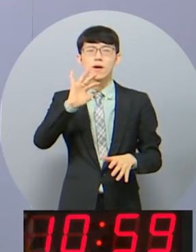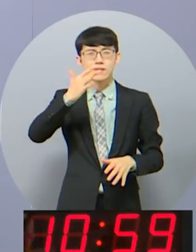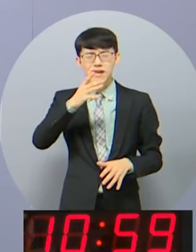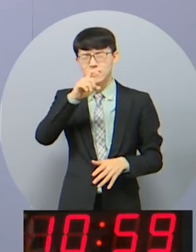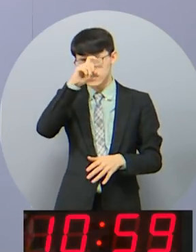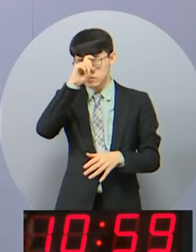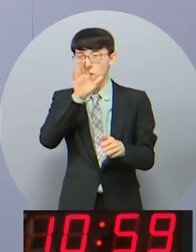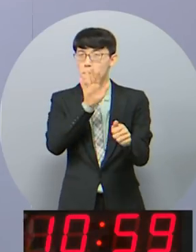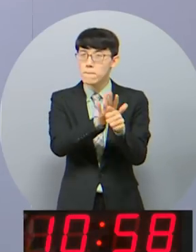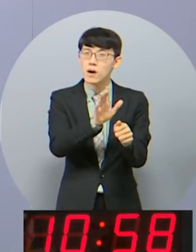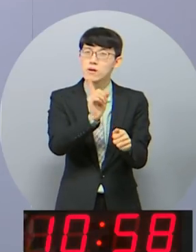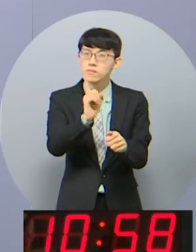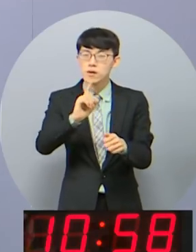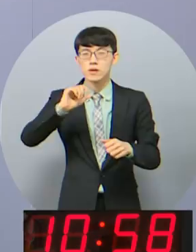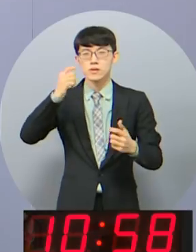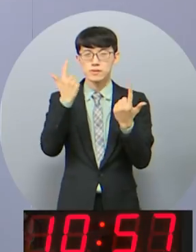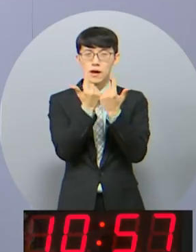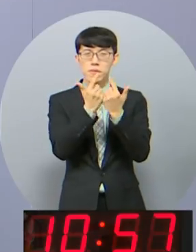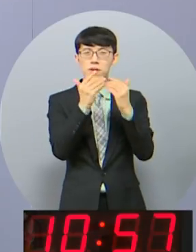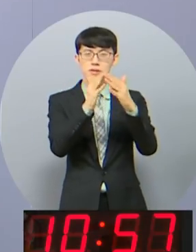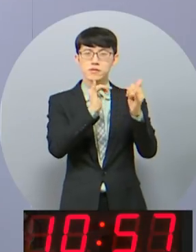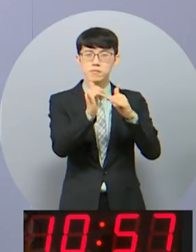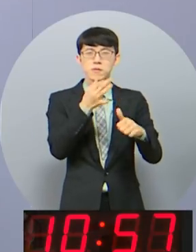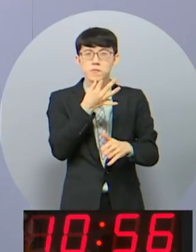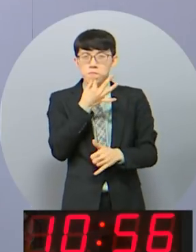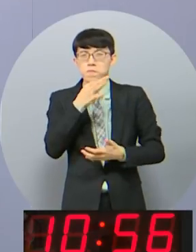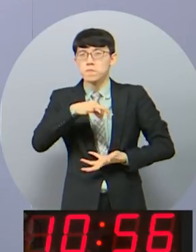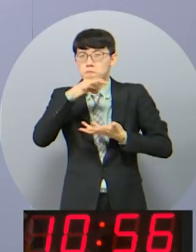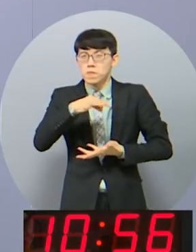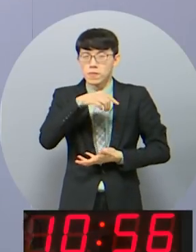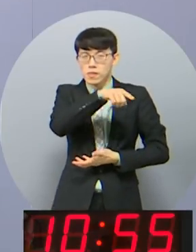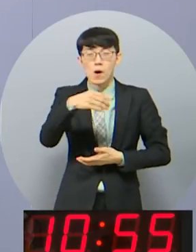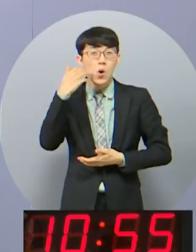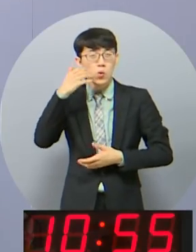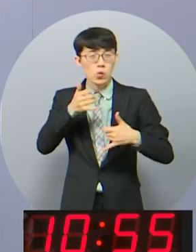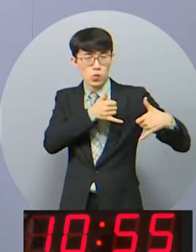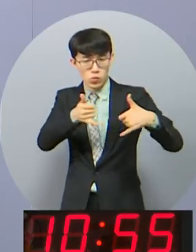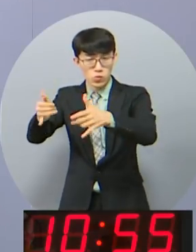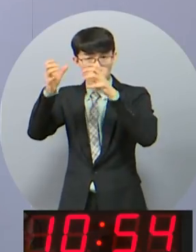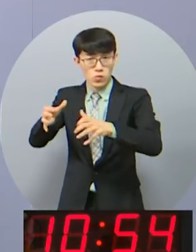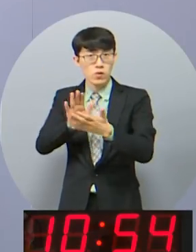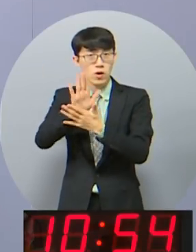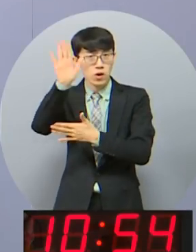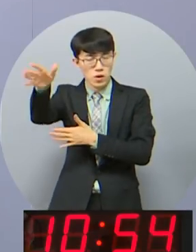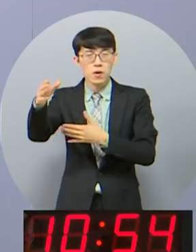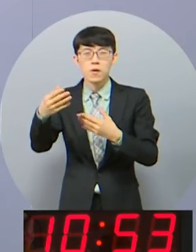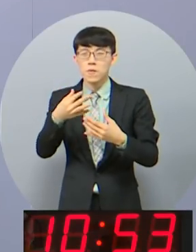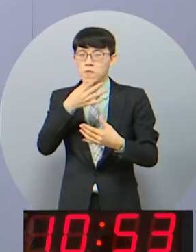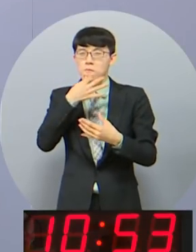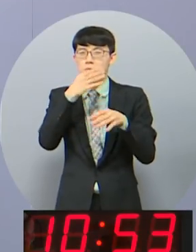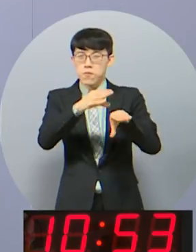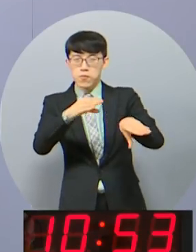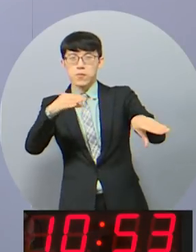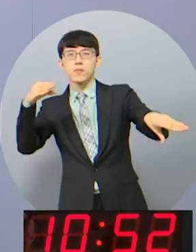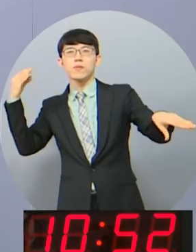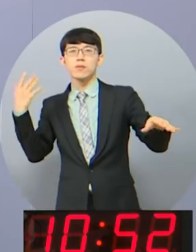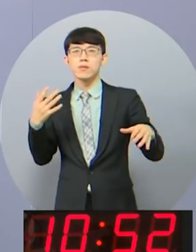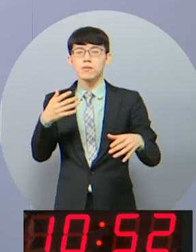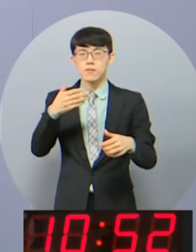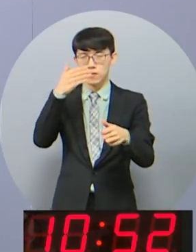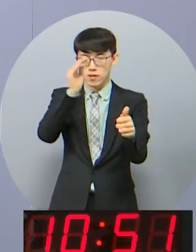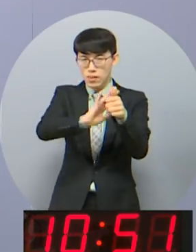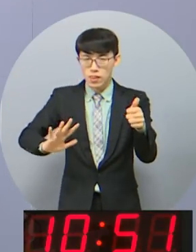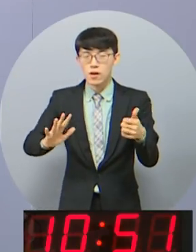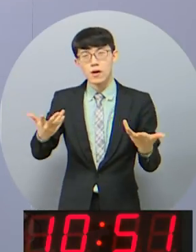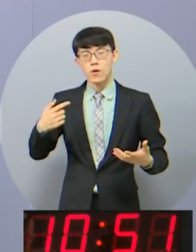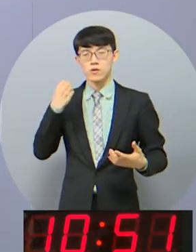市市民对于这个环境及交通冲击的这样子的疑虑，我们新北市政府责无旁贷，